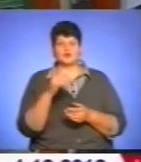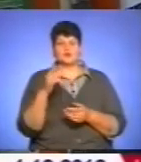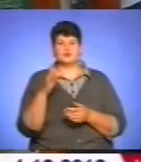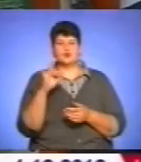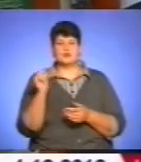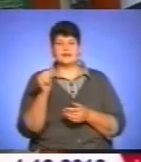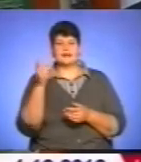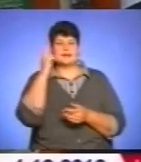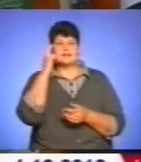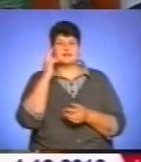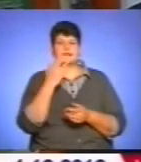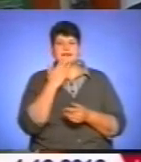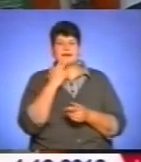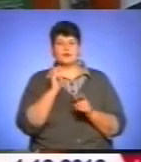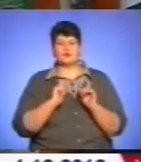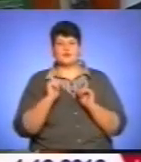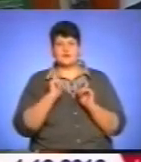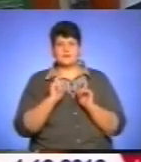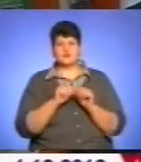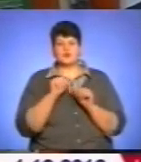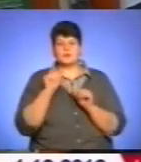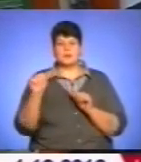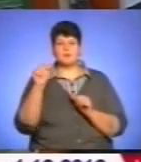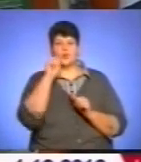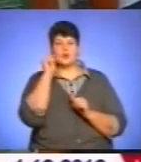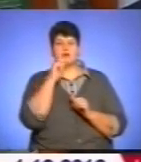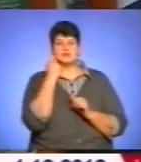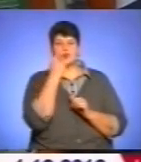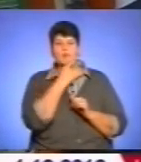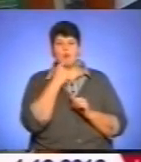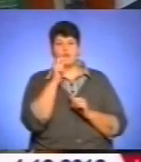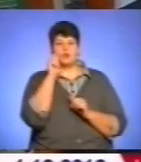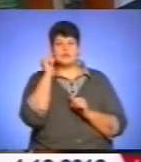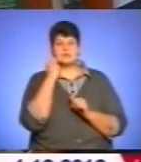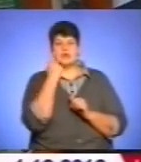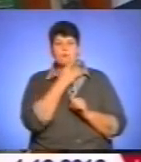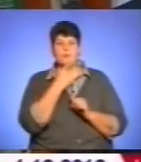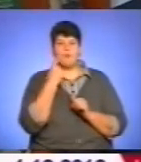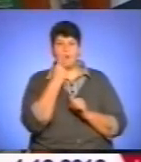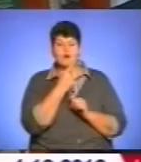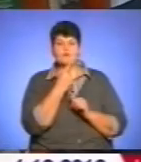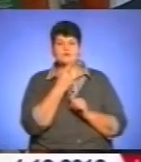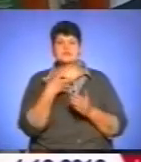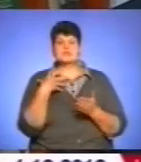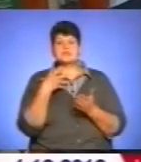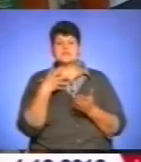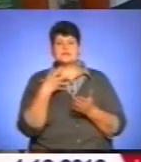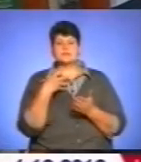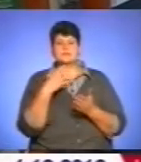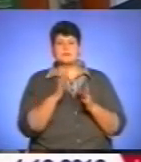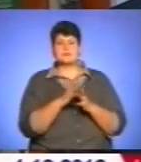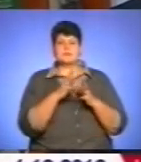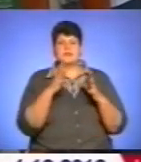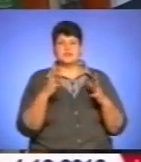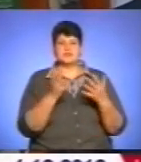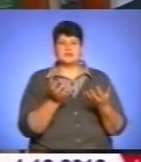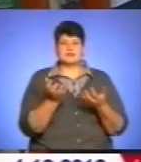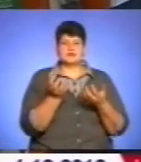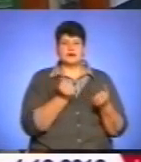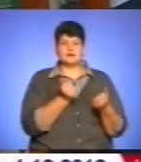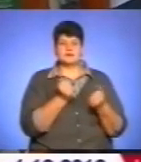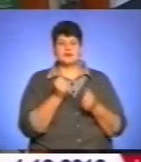національний університет, зокрема про українську мову. Тобто про те, що українська мова ніби за своєю більш тяжіє не до східнослов'янської, а